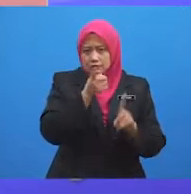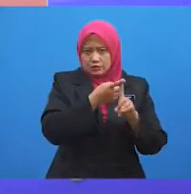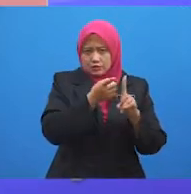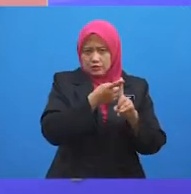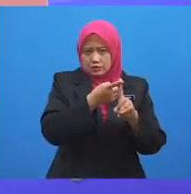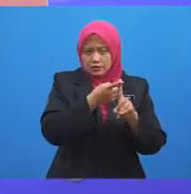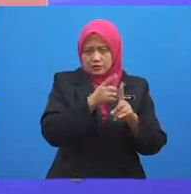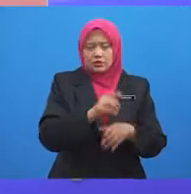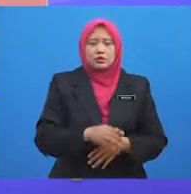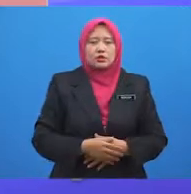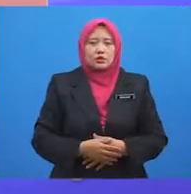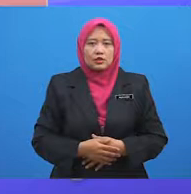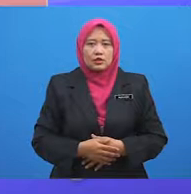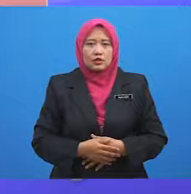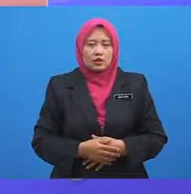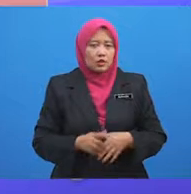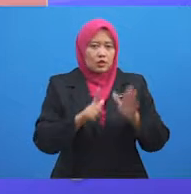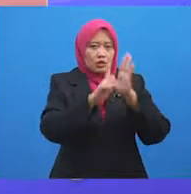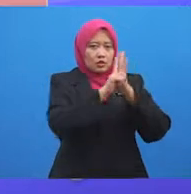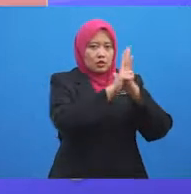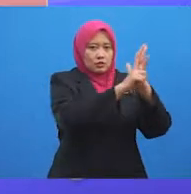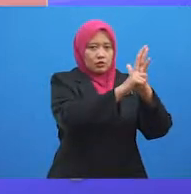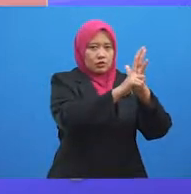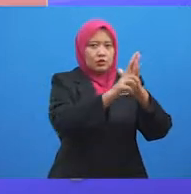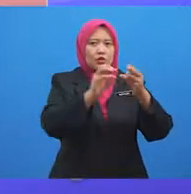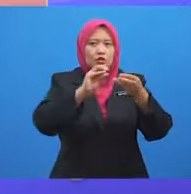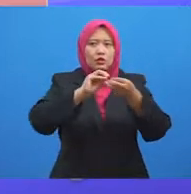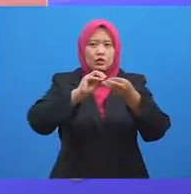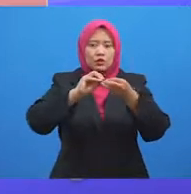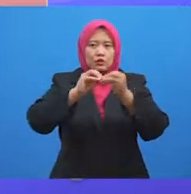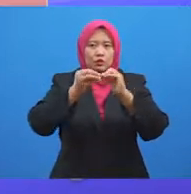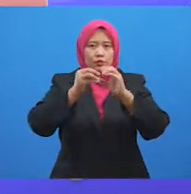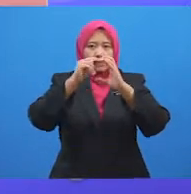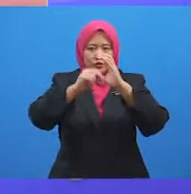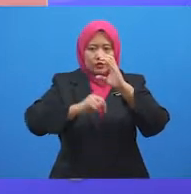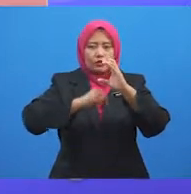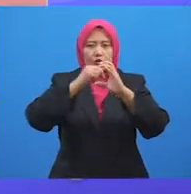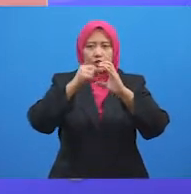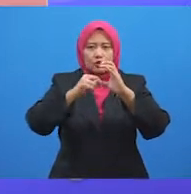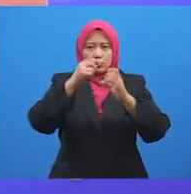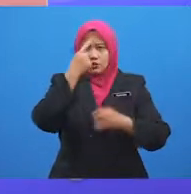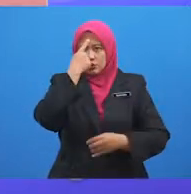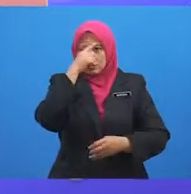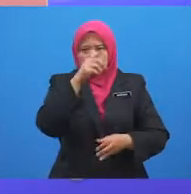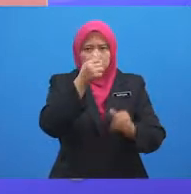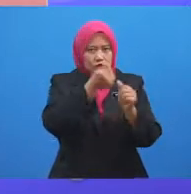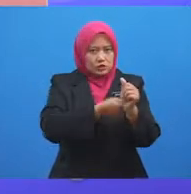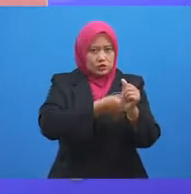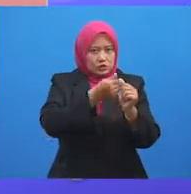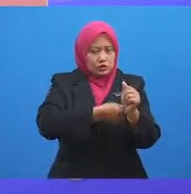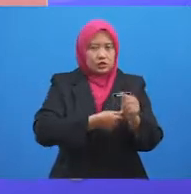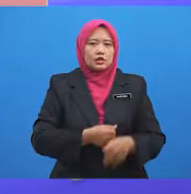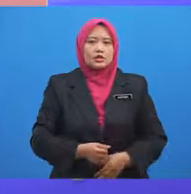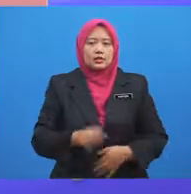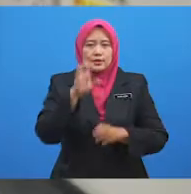sila labelkan nombor nukleon bagi setiap isotop yang